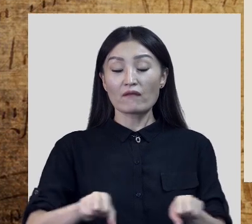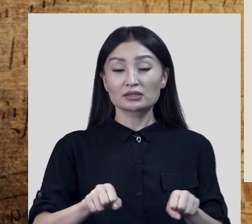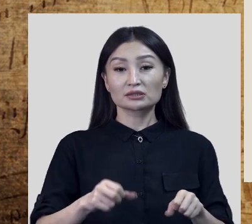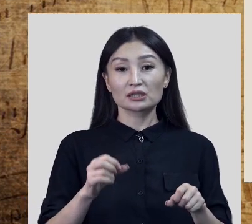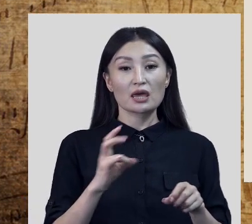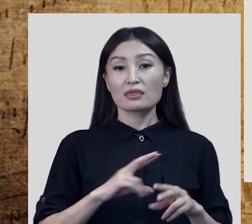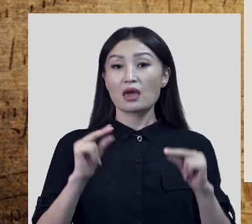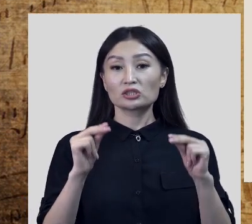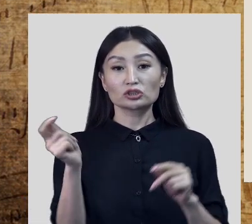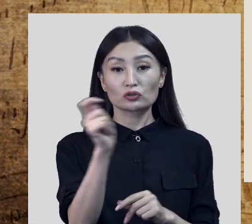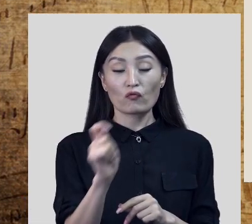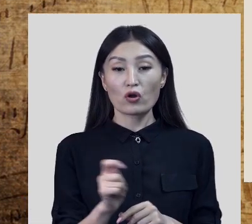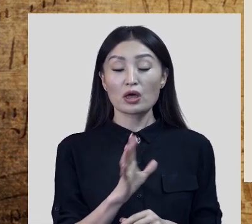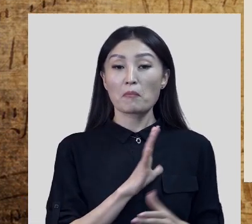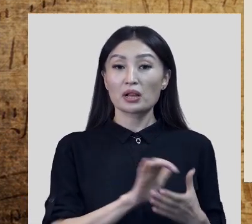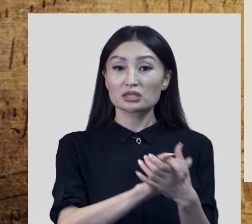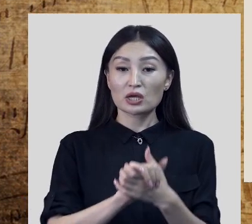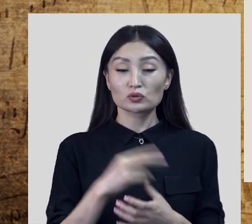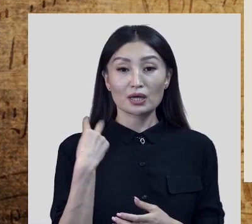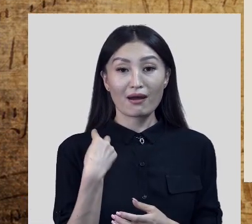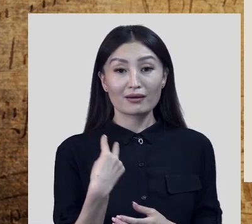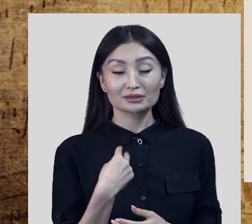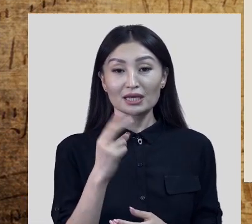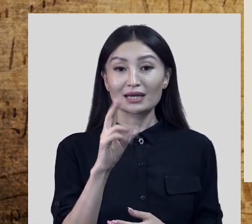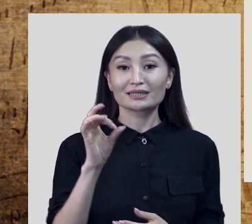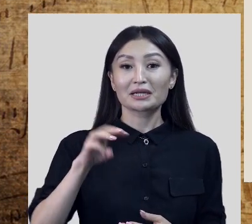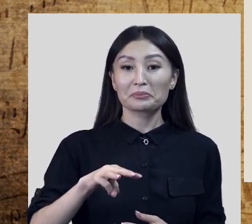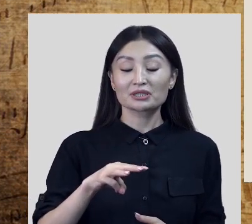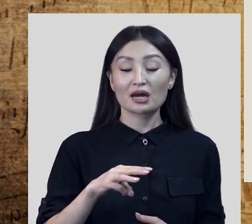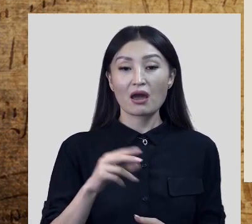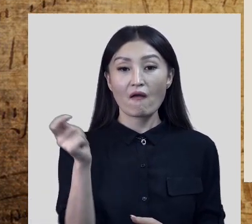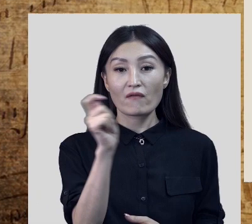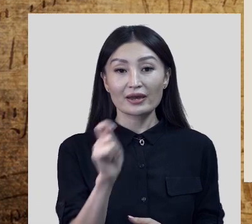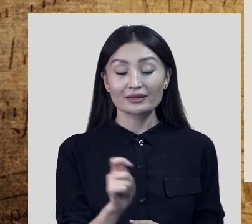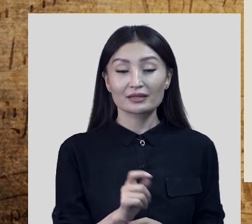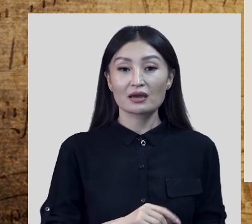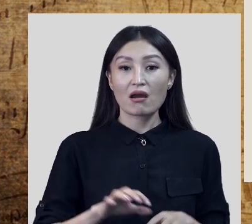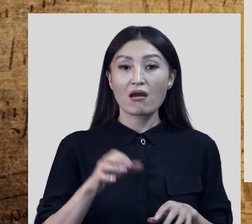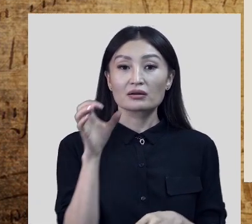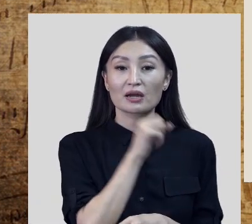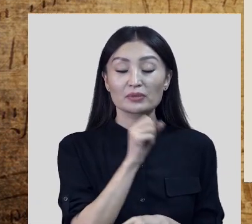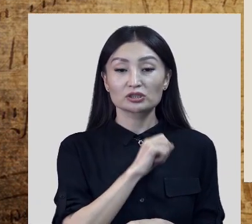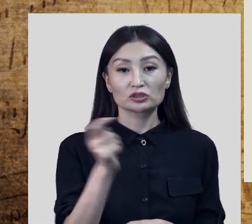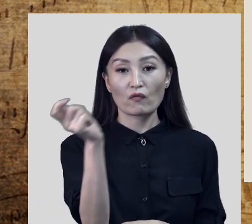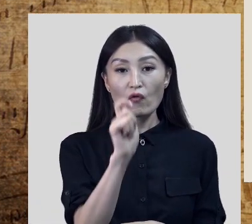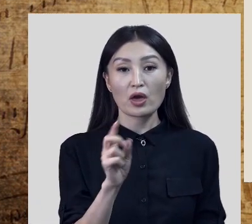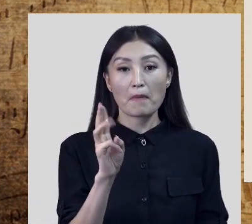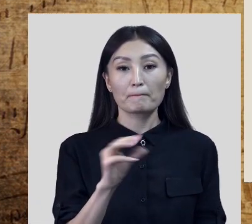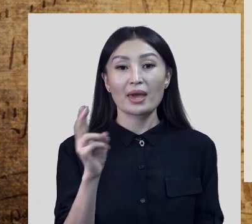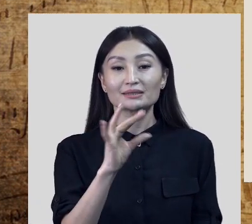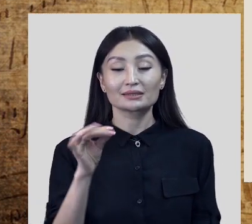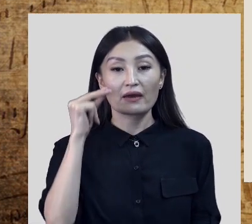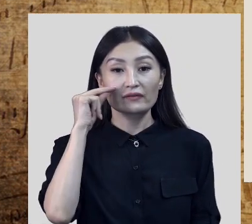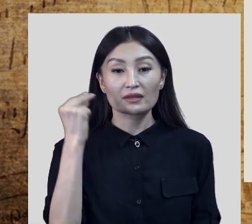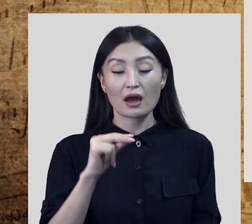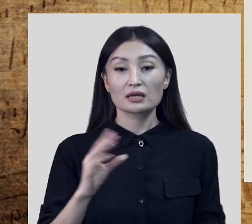несправедливых войн было союзница англии в крымской войне с россией участвовав грабительских войнах в мексике китае